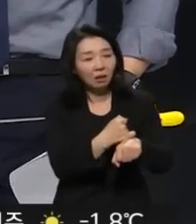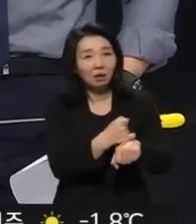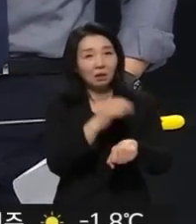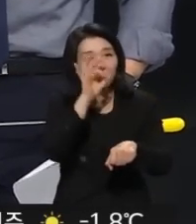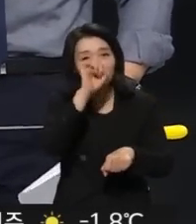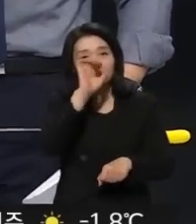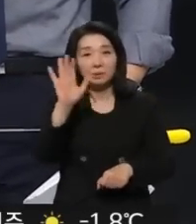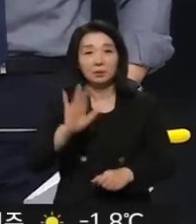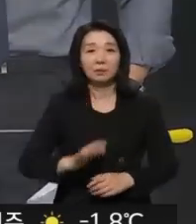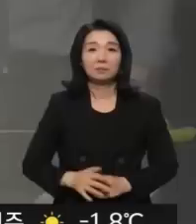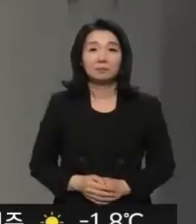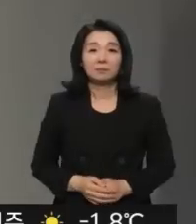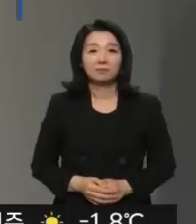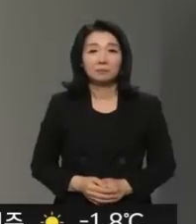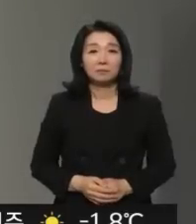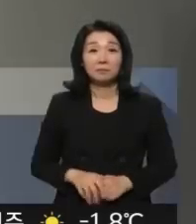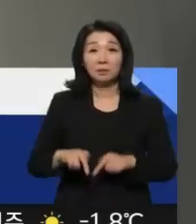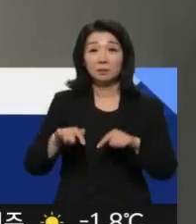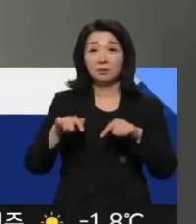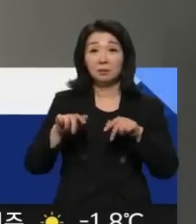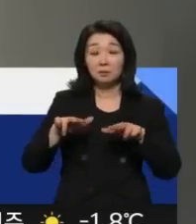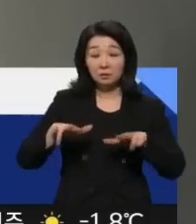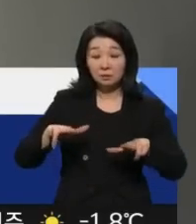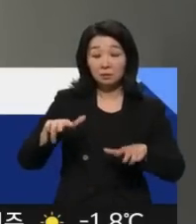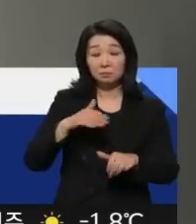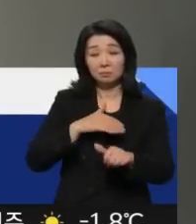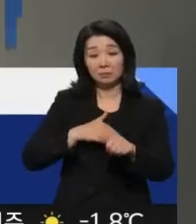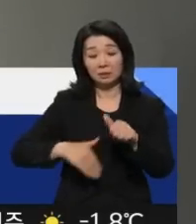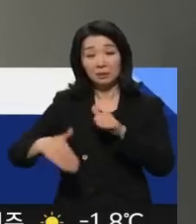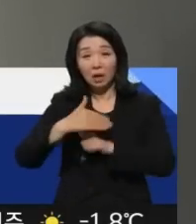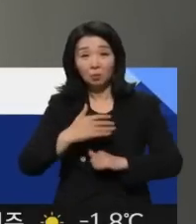있습니다. 지금 현재 국정조사라든지